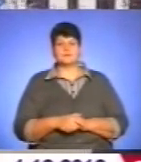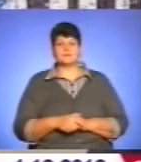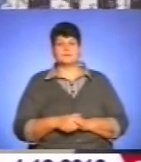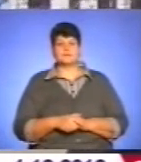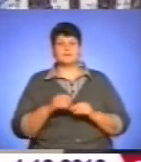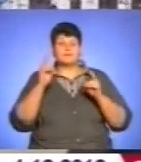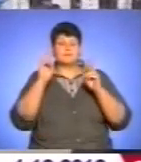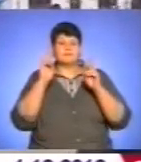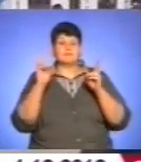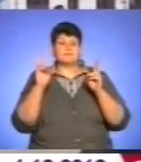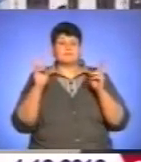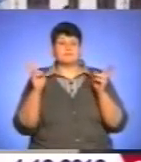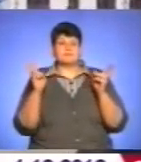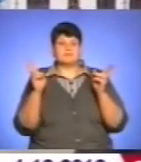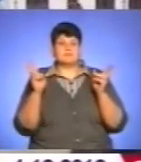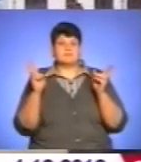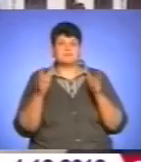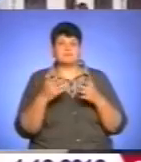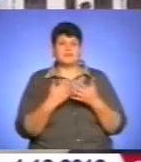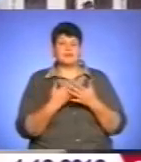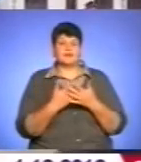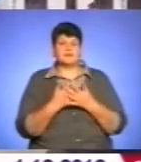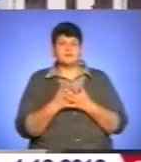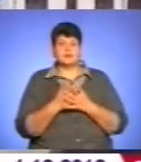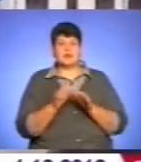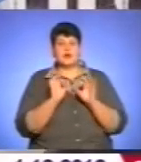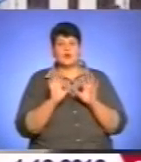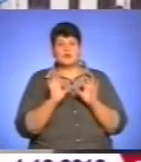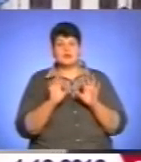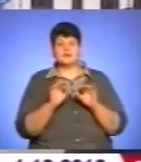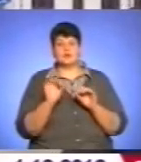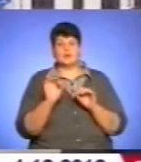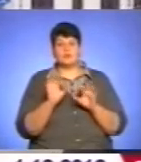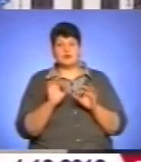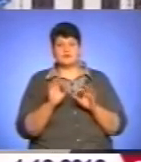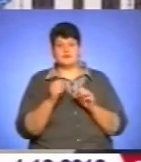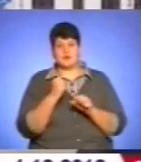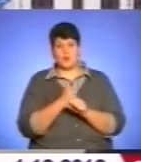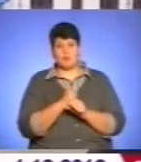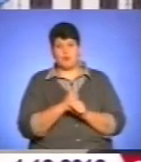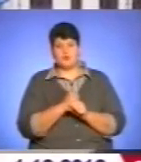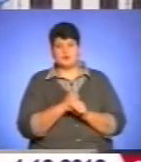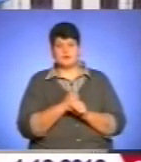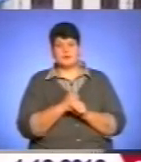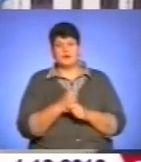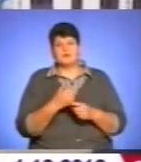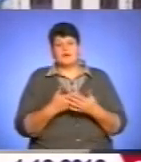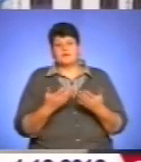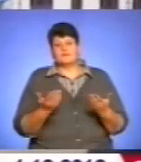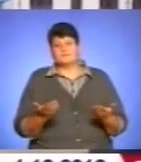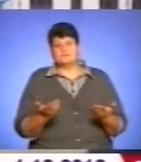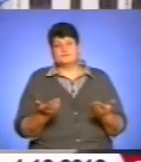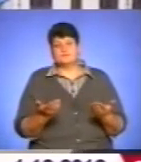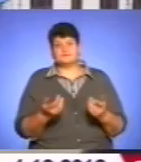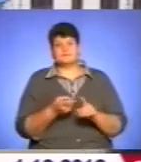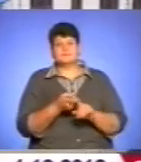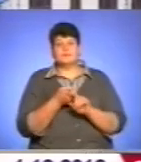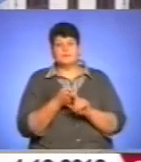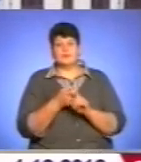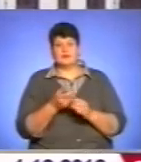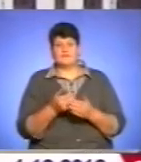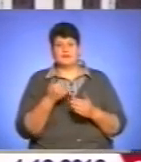Не знаю. Більше, напевно, все-таки роз'яснювальна, пояснювальна робота. А так, залежить від